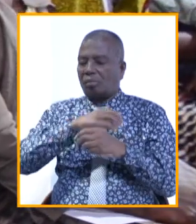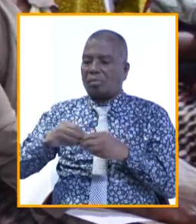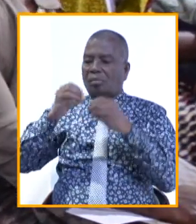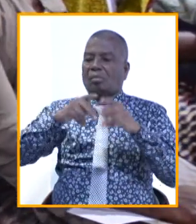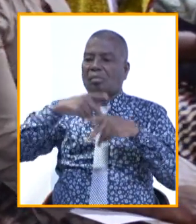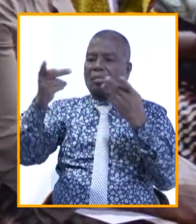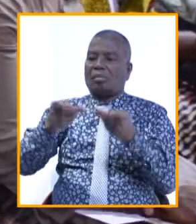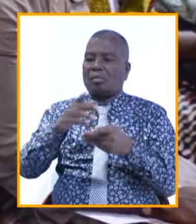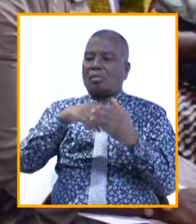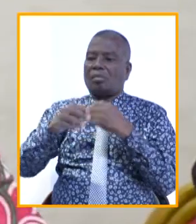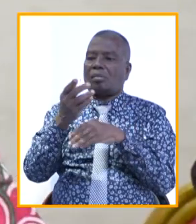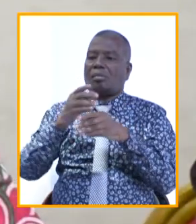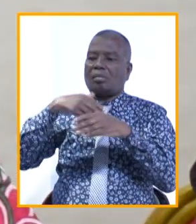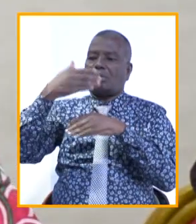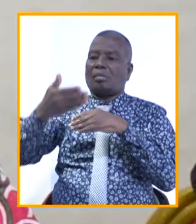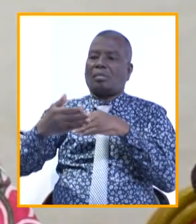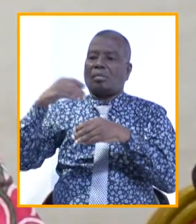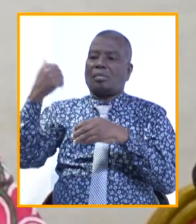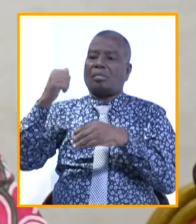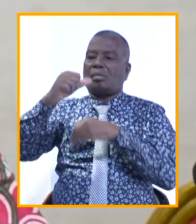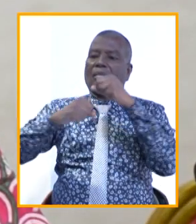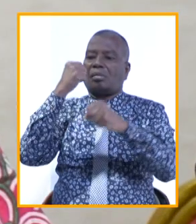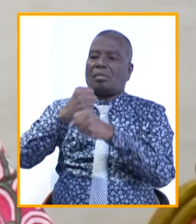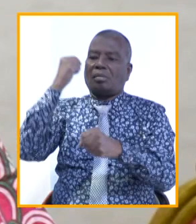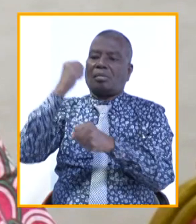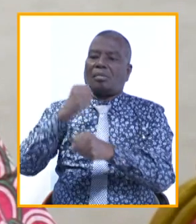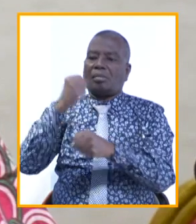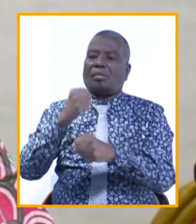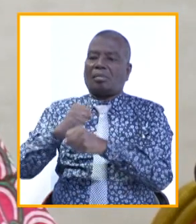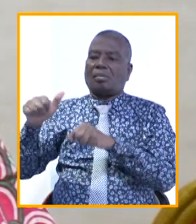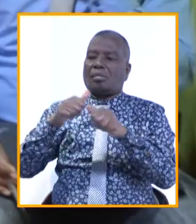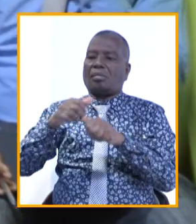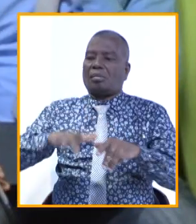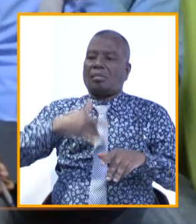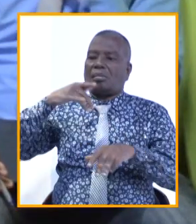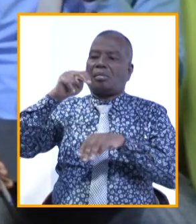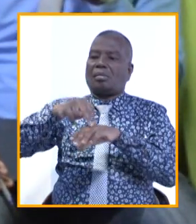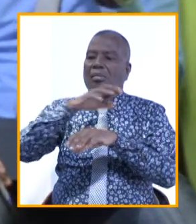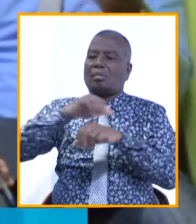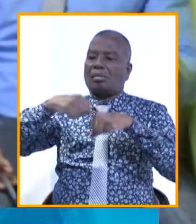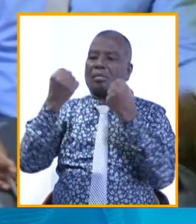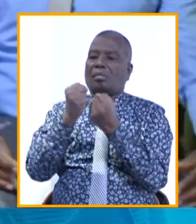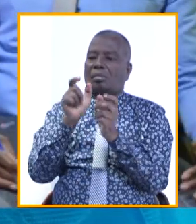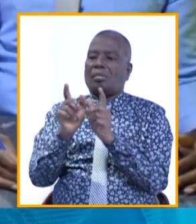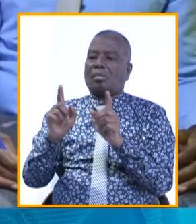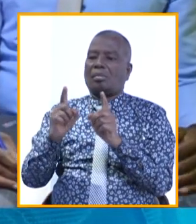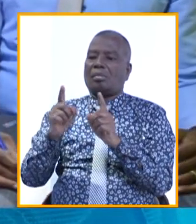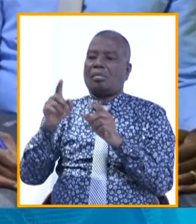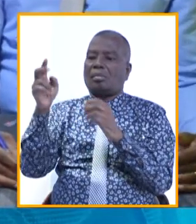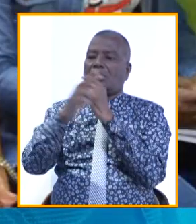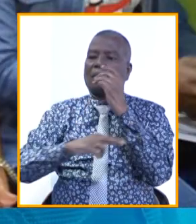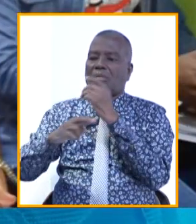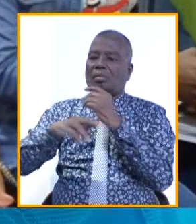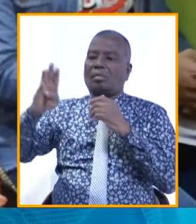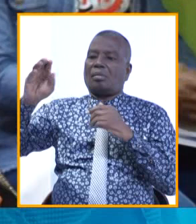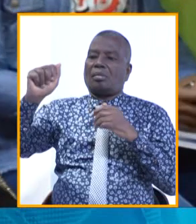officiellement il y a un an, après 10 ans de travail d'activité de mobilisation et de sensibilisation des associations et groupements de la région de